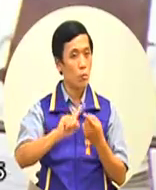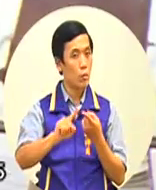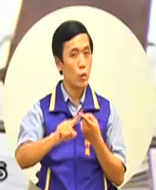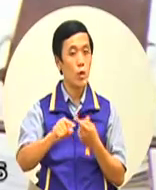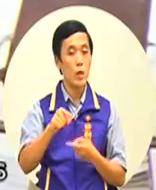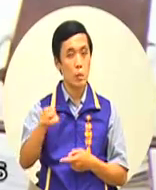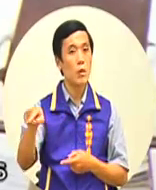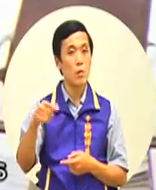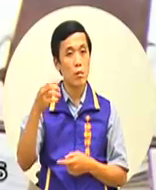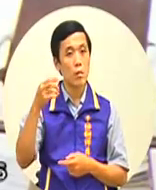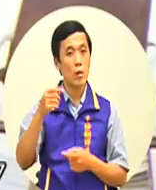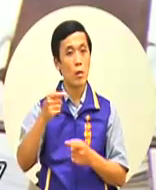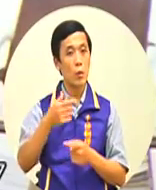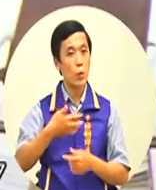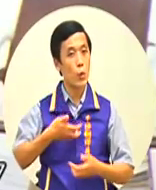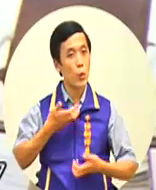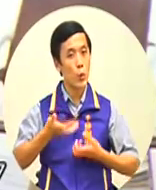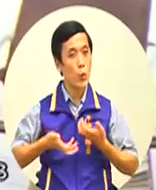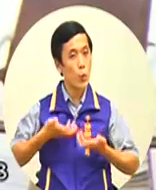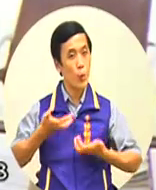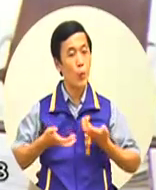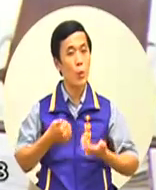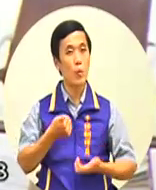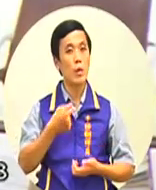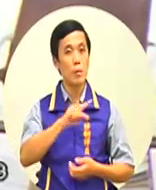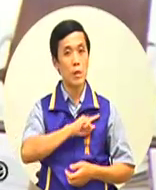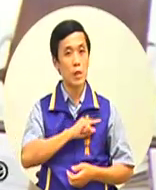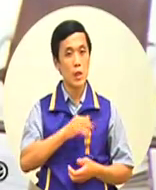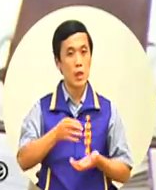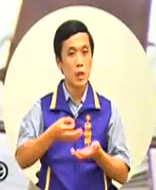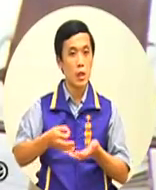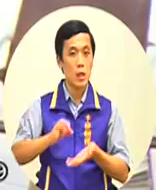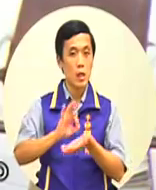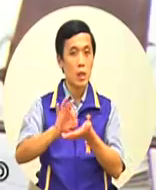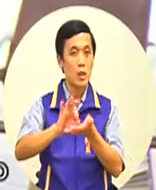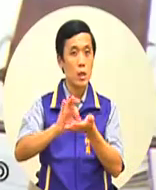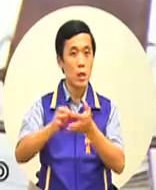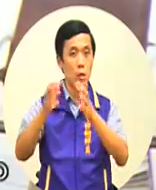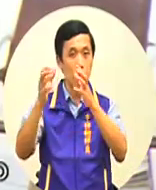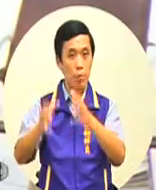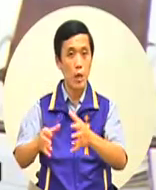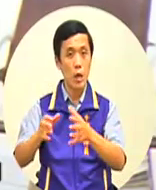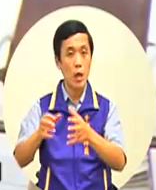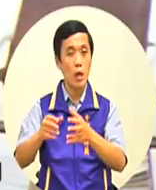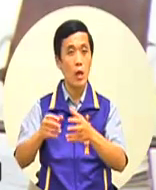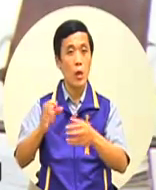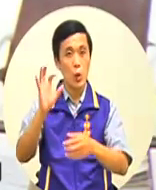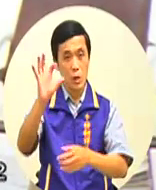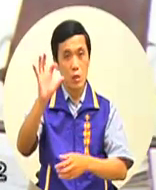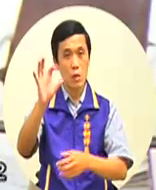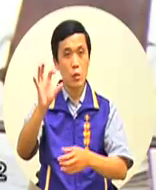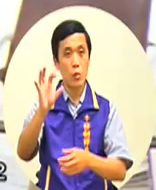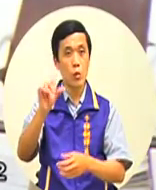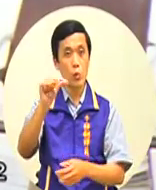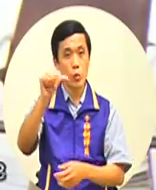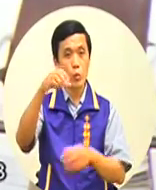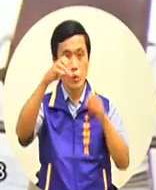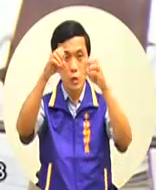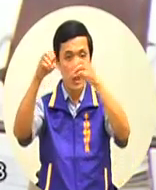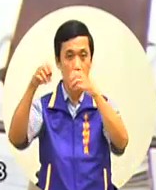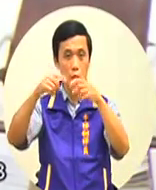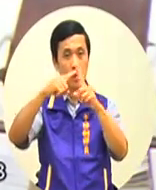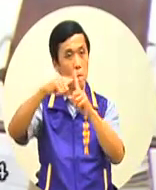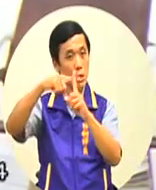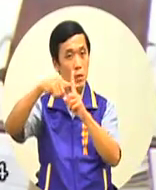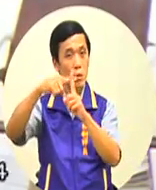甘心来讲吼，你看伊家己起一个吼，自掏腰包起一个五星级的公厕哦，哦，真的是吼太棒了吼。那他